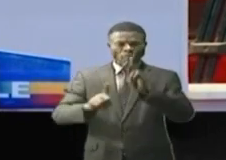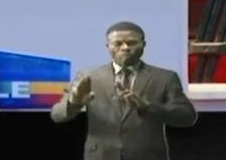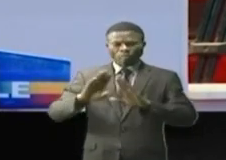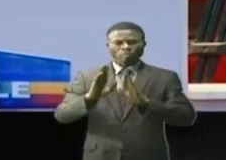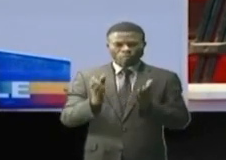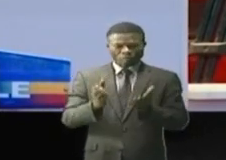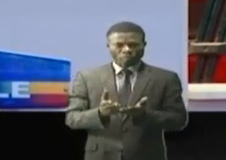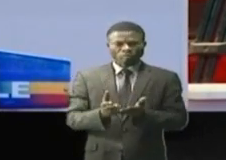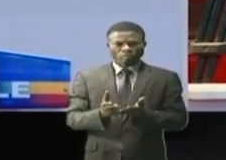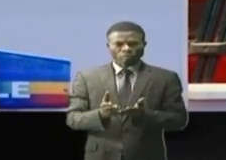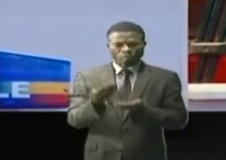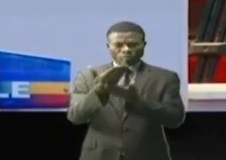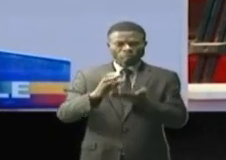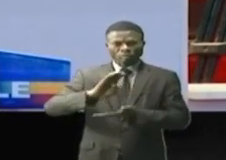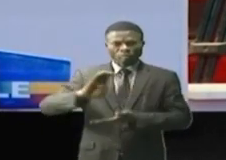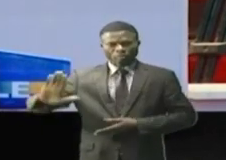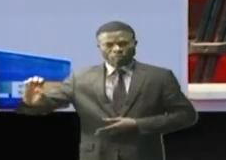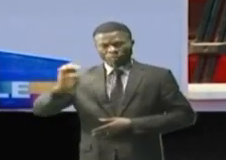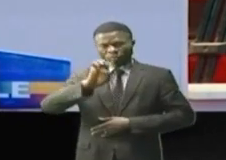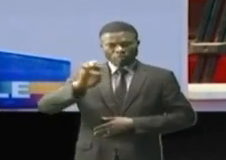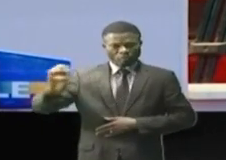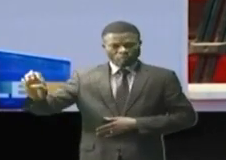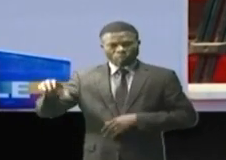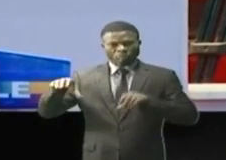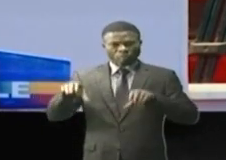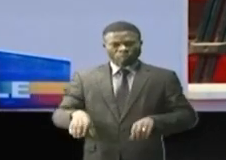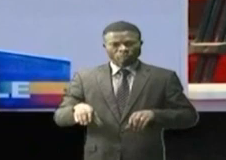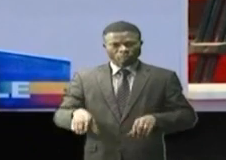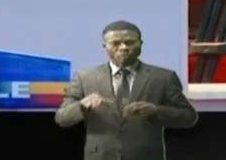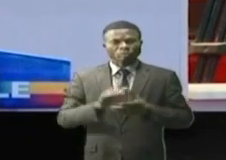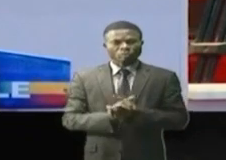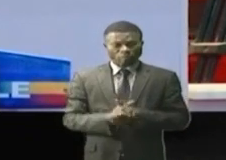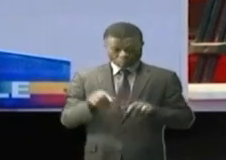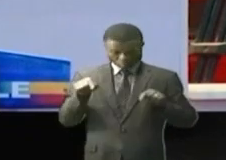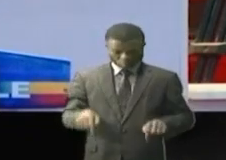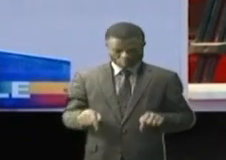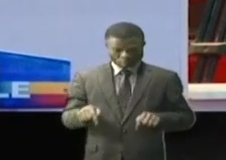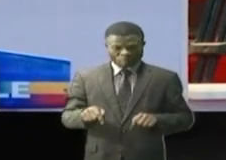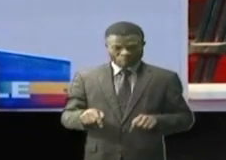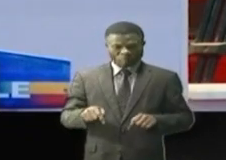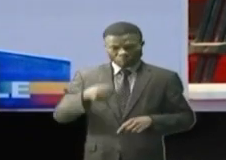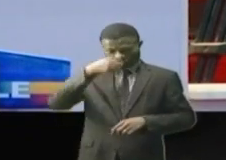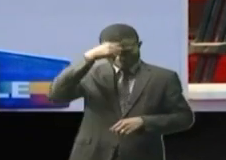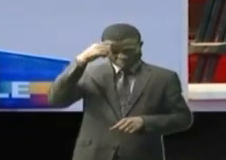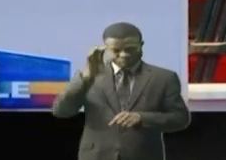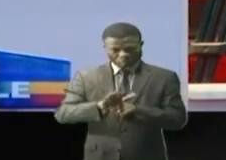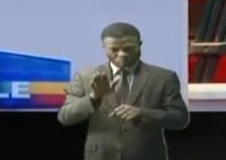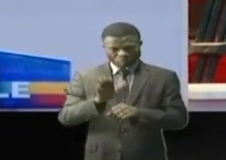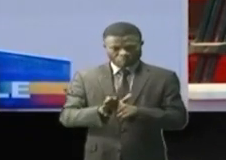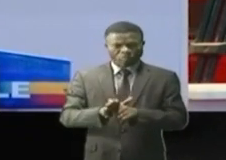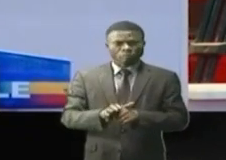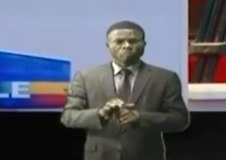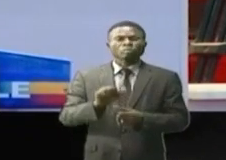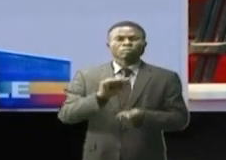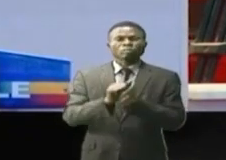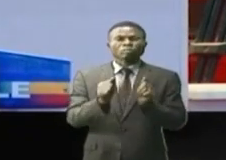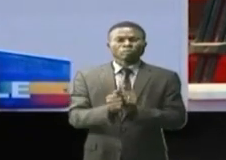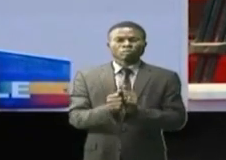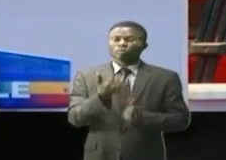la partie est de notre pays, font actuellement face à des actes de lâcheté et